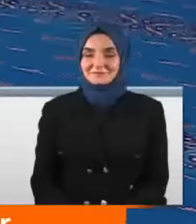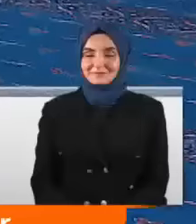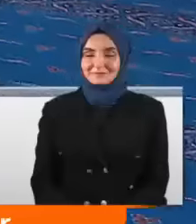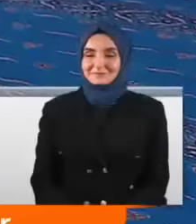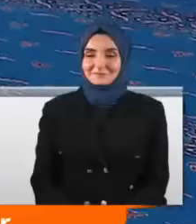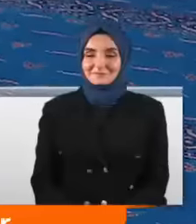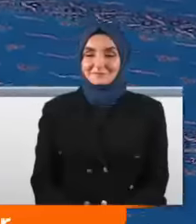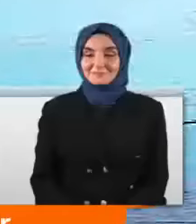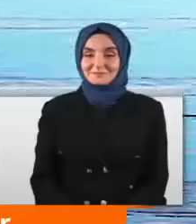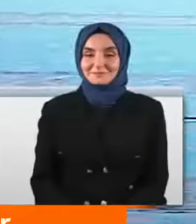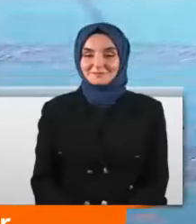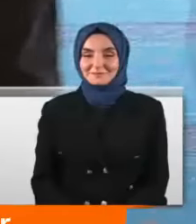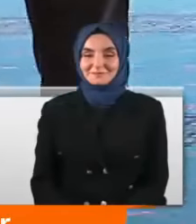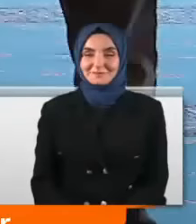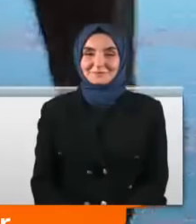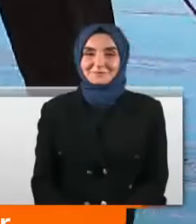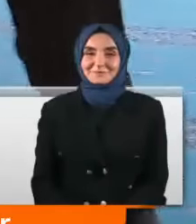İşte burada yakalandık.